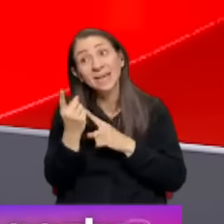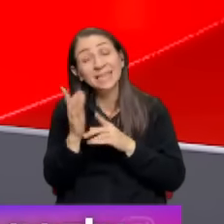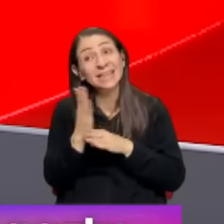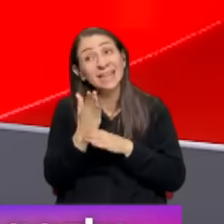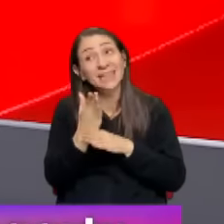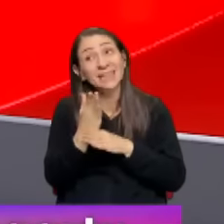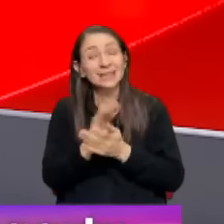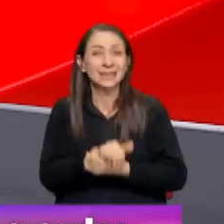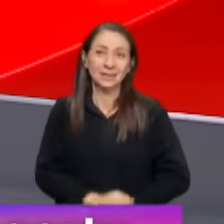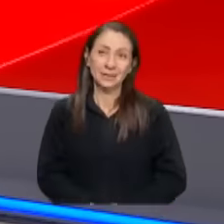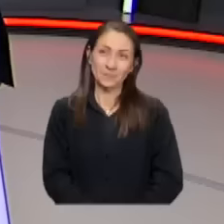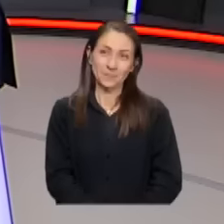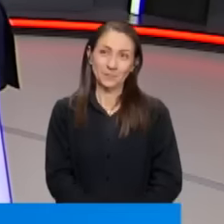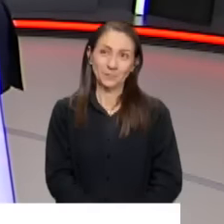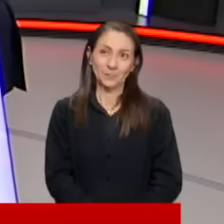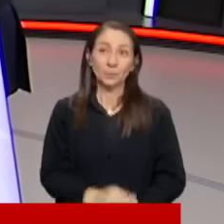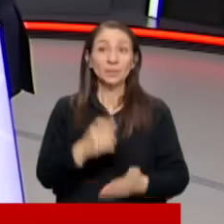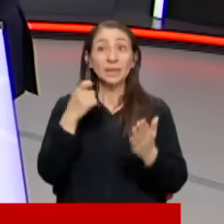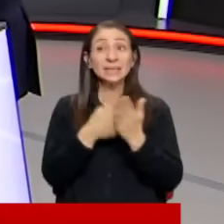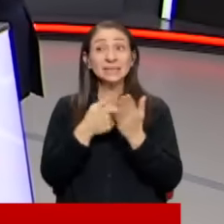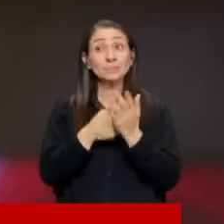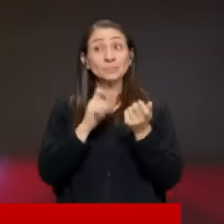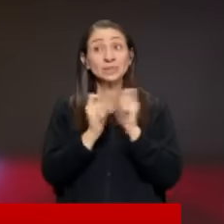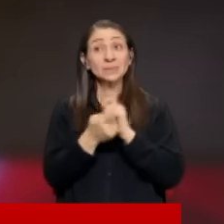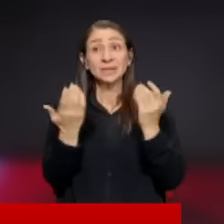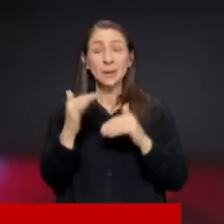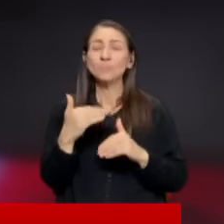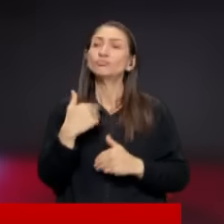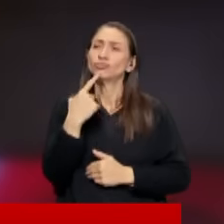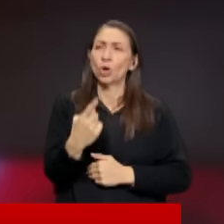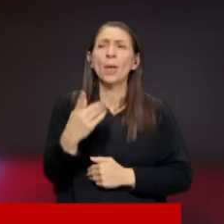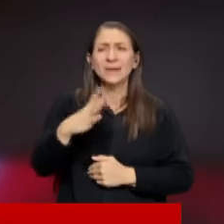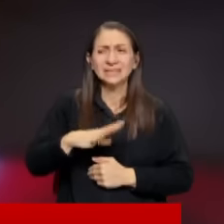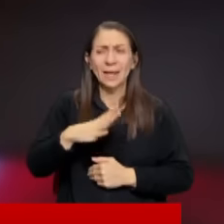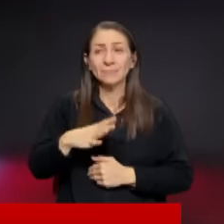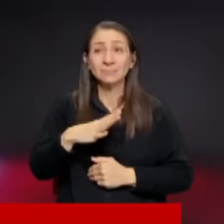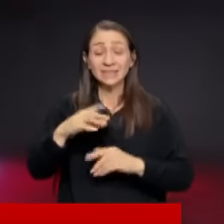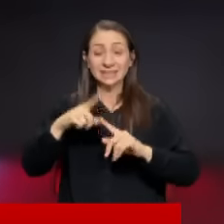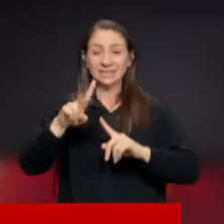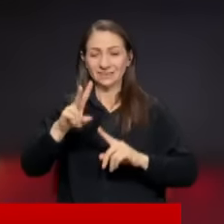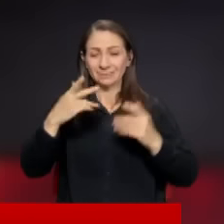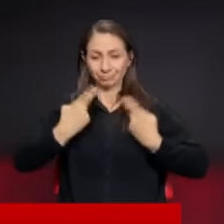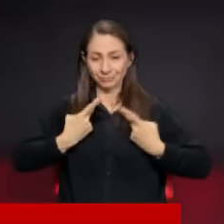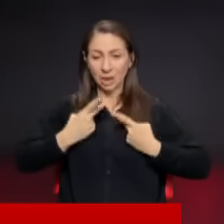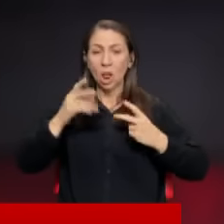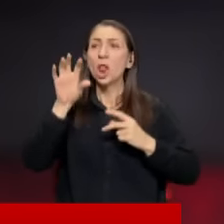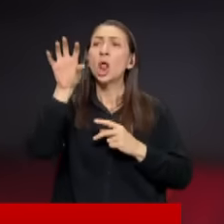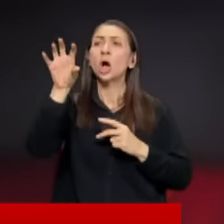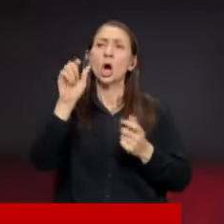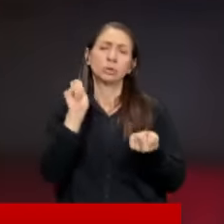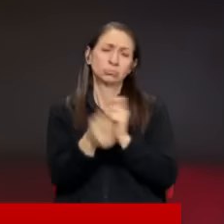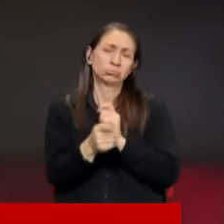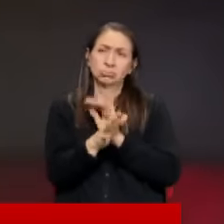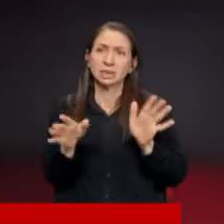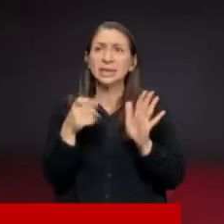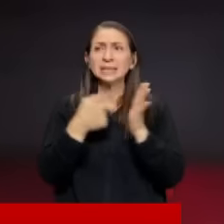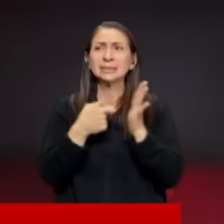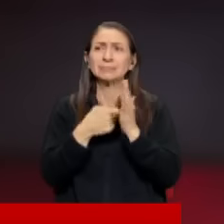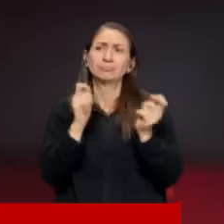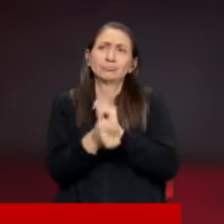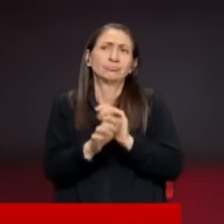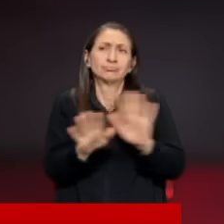neden. İsim değişikliği nelere getirecek? Belirtmek isterim ki kanalımızın sadece logosu değişiyor. İsmi